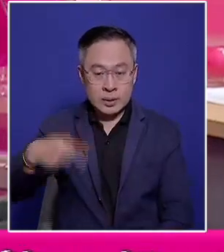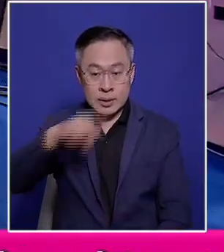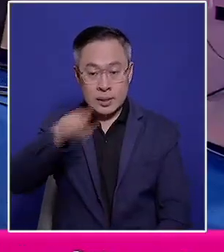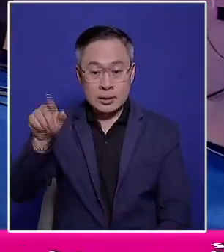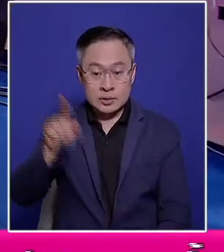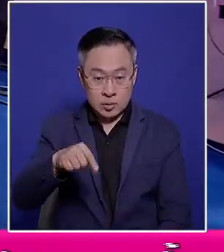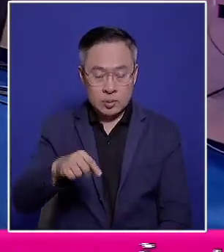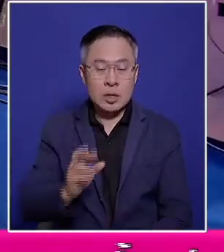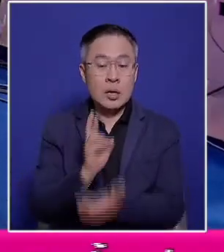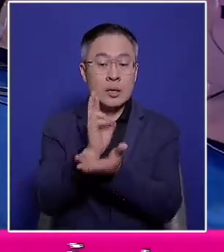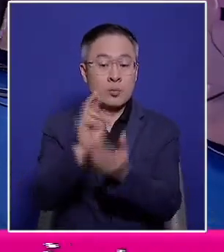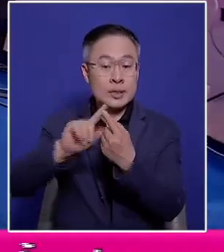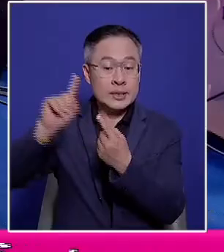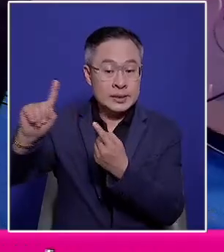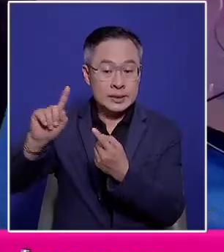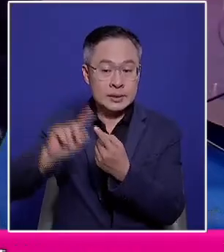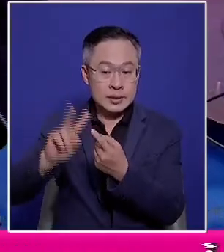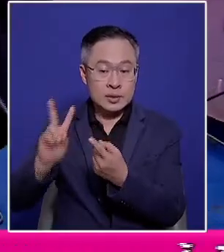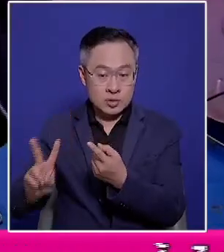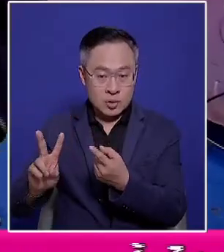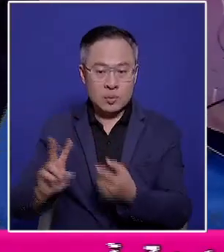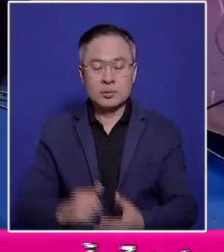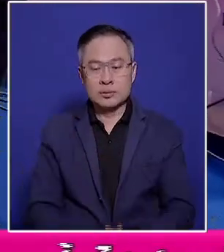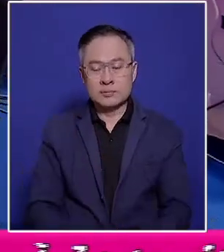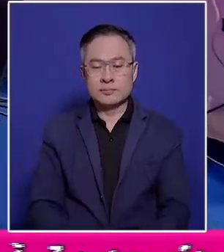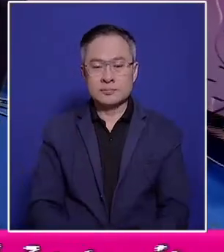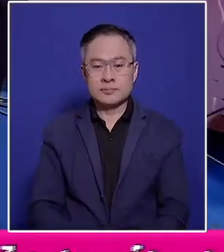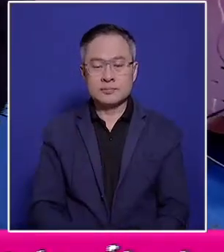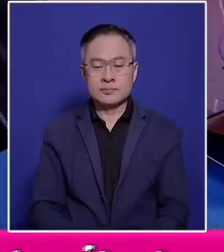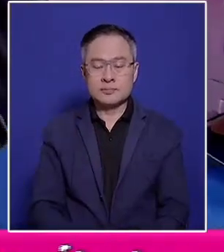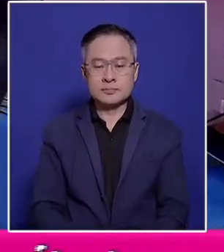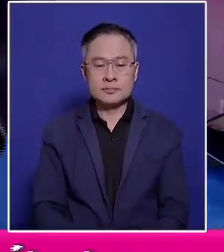วัลอันดับที่1และอันดับที่2ครับ